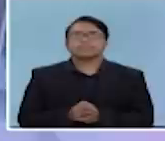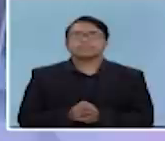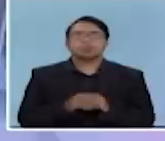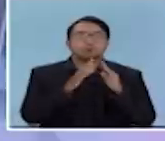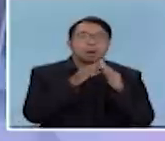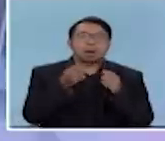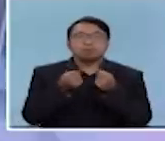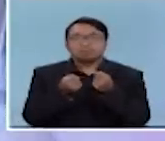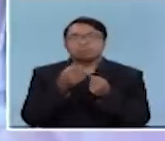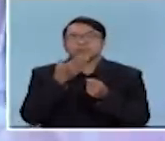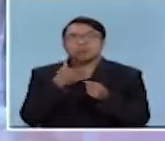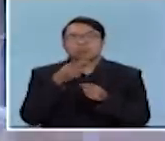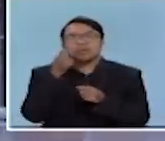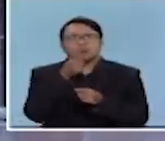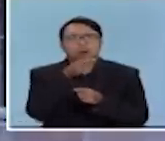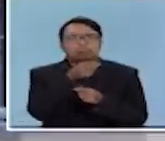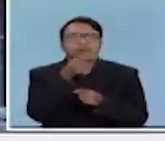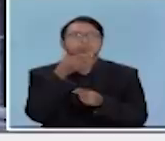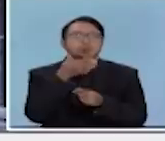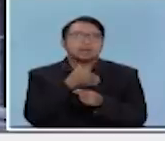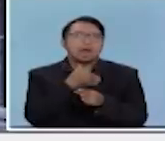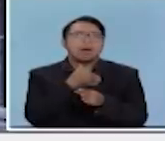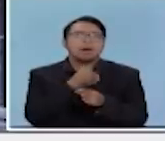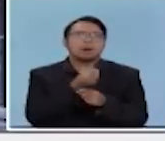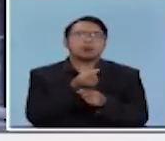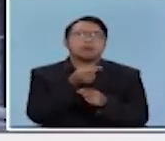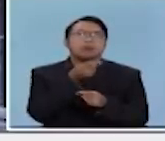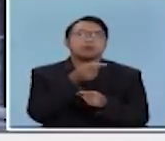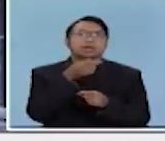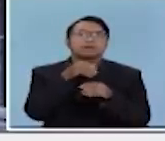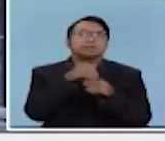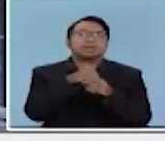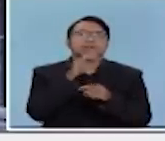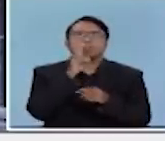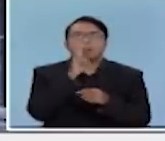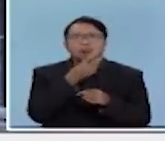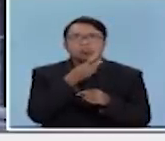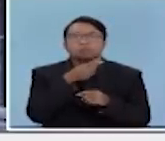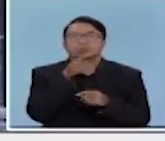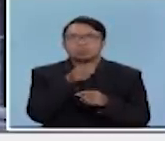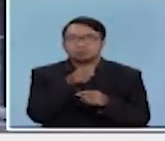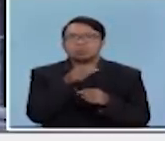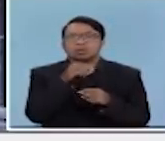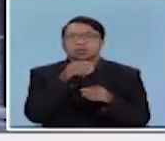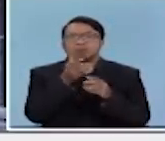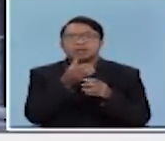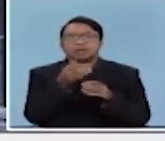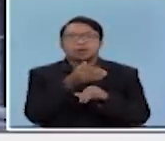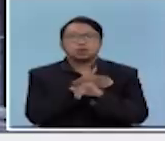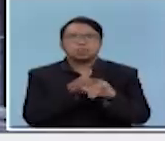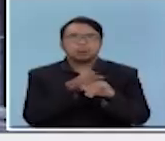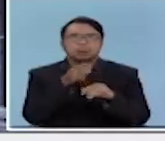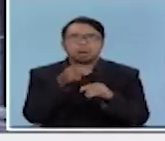Pemirsa, rumah dan kendaraan milik terduga pemilik investasi bodong berkedok arisan kurban dipasangi garis polisi. Sebelumnya,